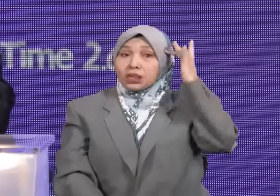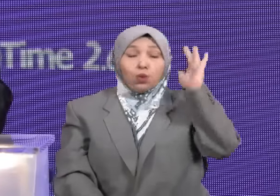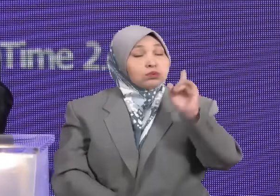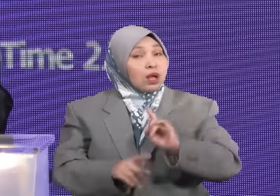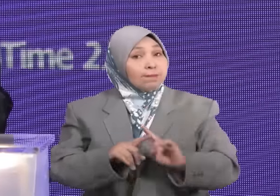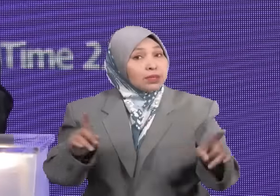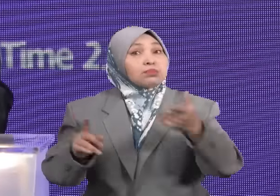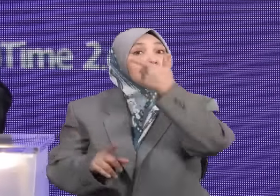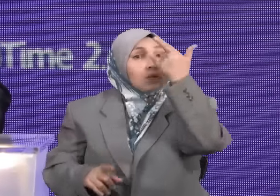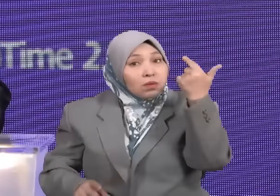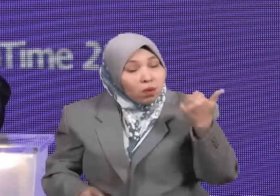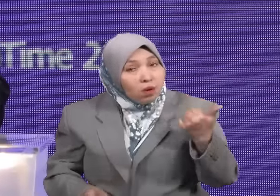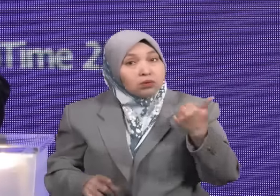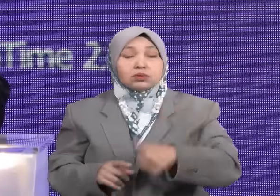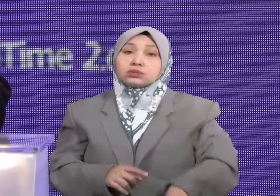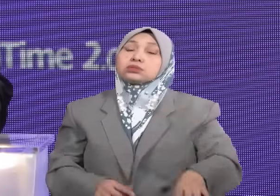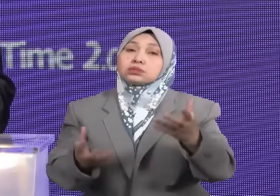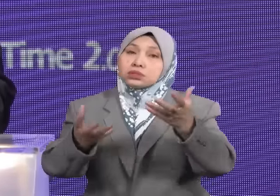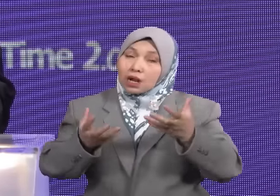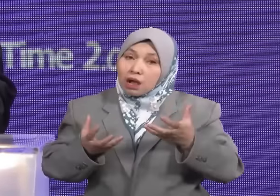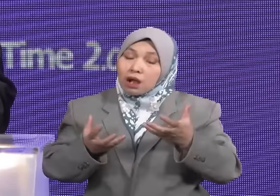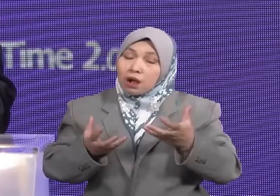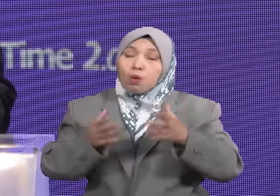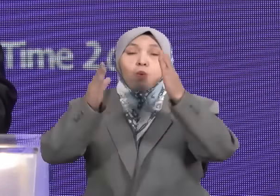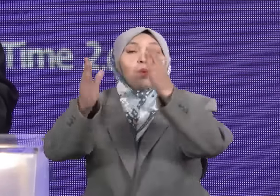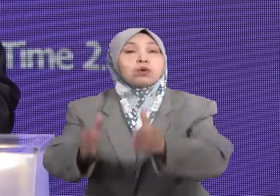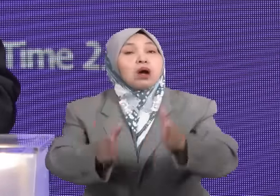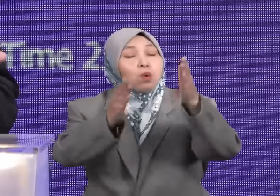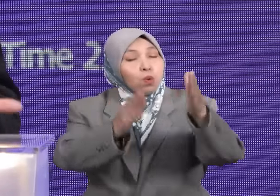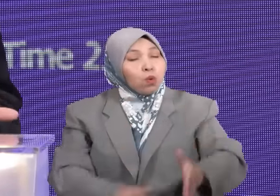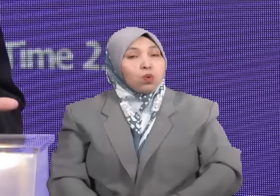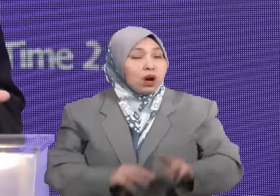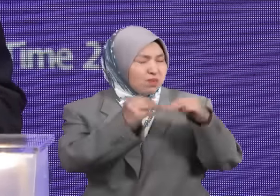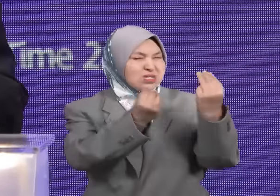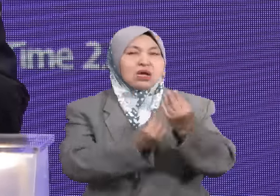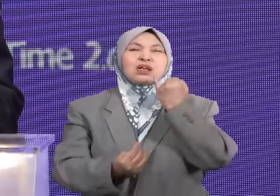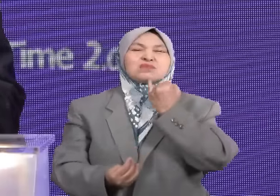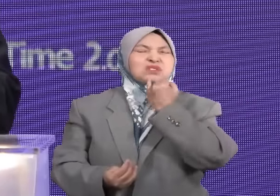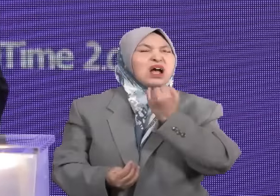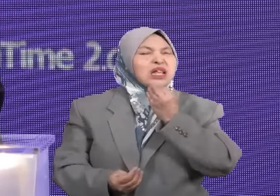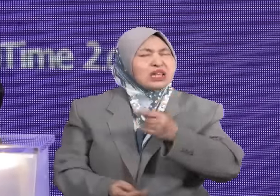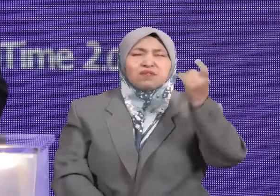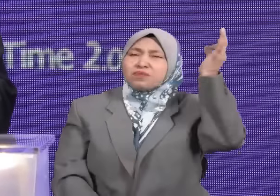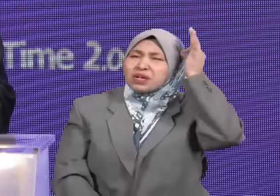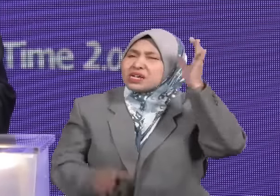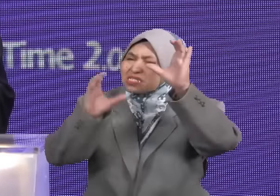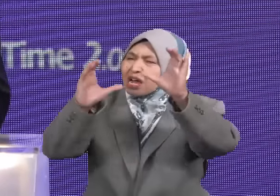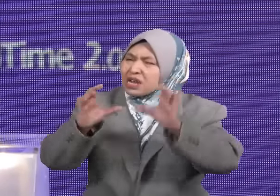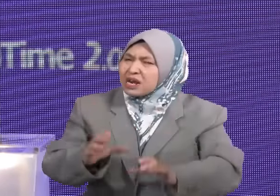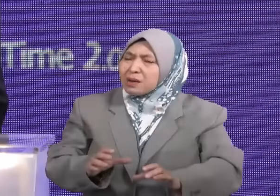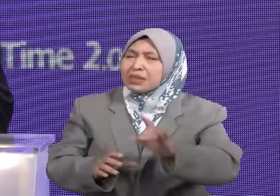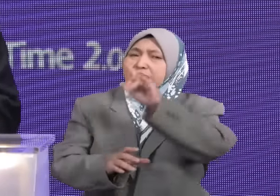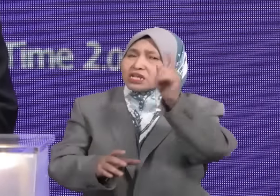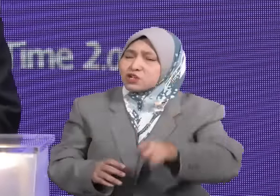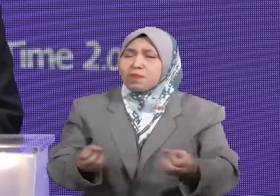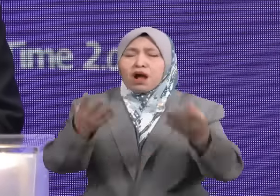tetapi kerana nak kan orang-orang Bani Israel ini berfikir. Kaedah bertanya untuk berfikir ini